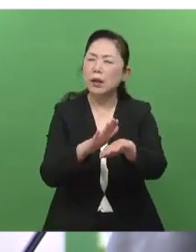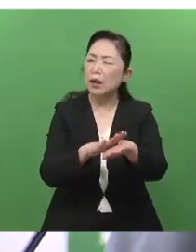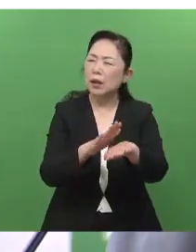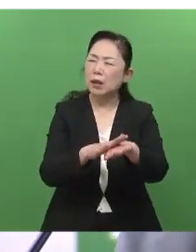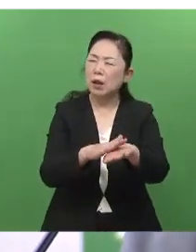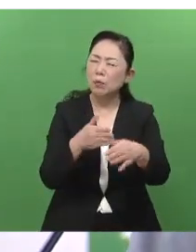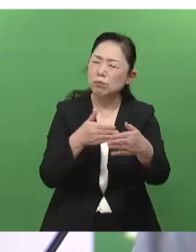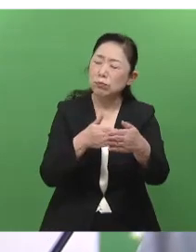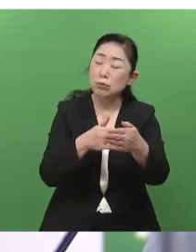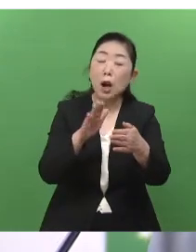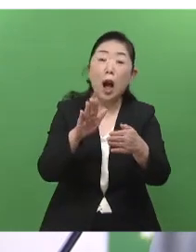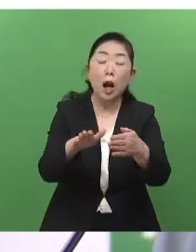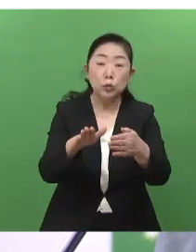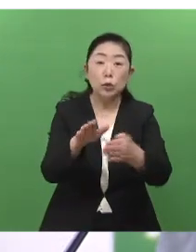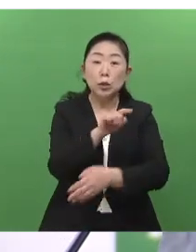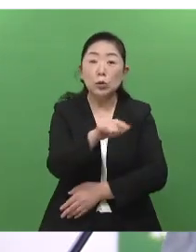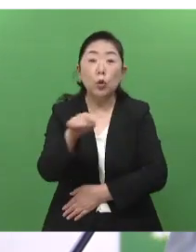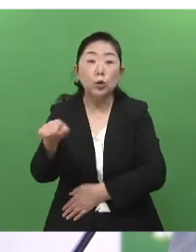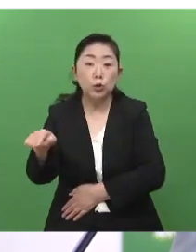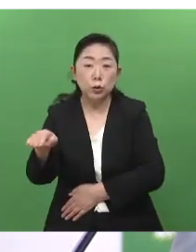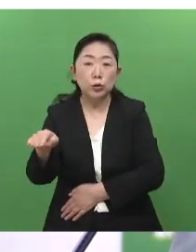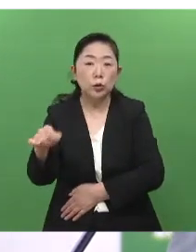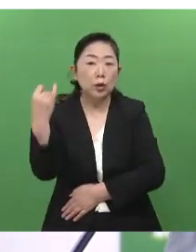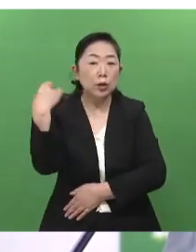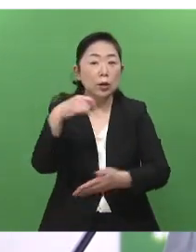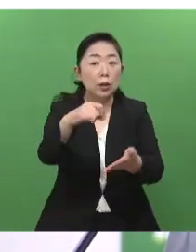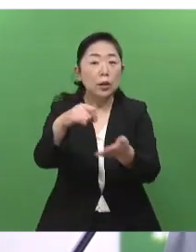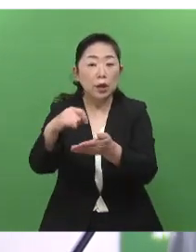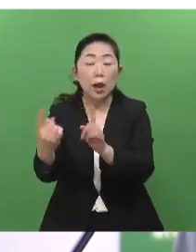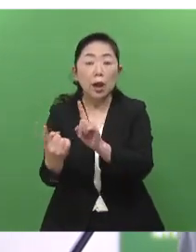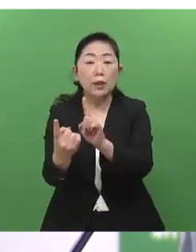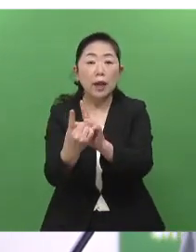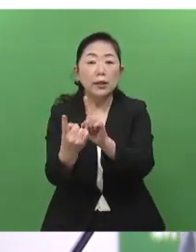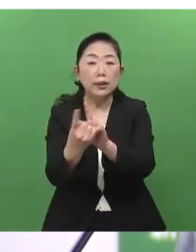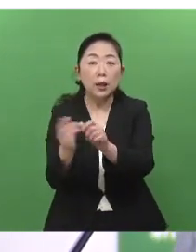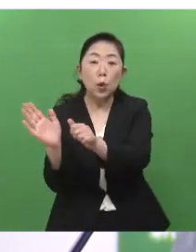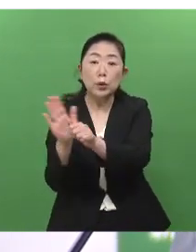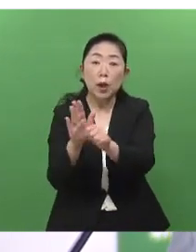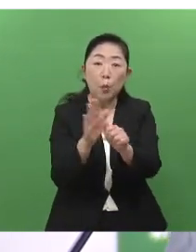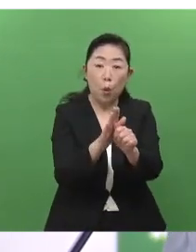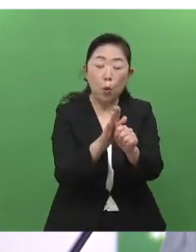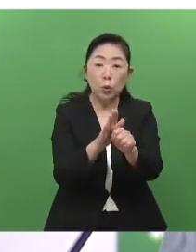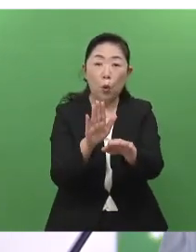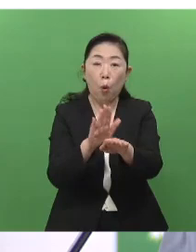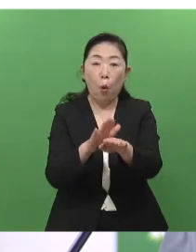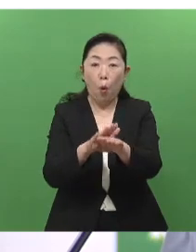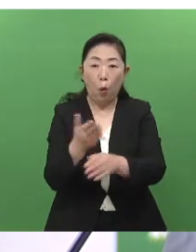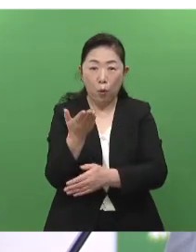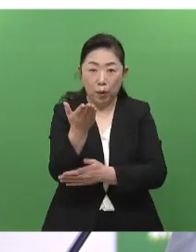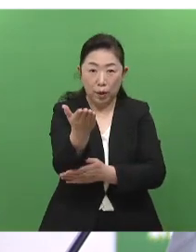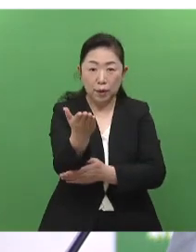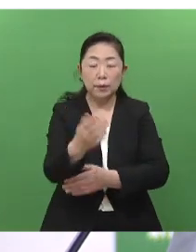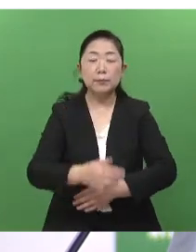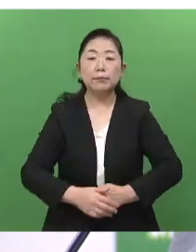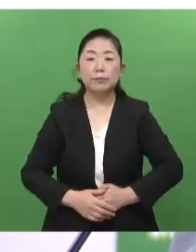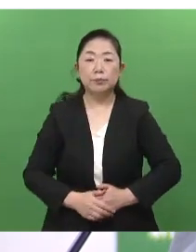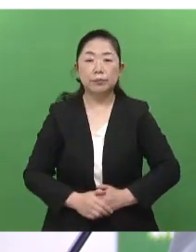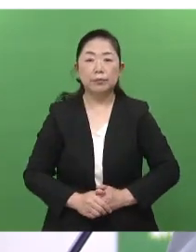とか、そういった声を上げている中小企業に対してのサポートというのは今後どのように強化していくご予定でしょ